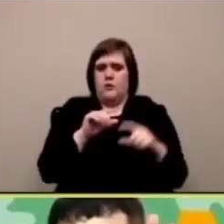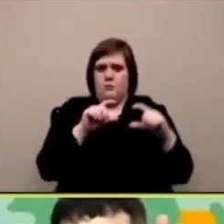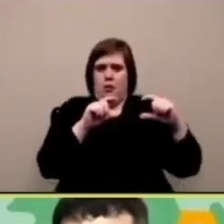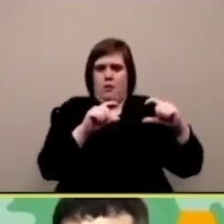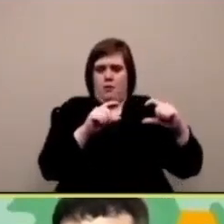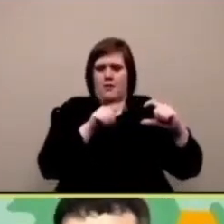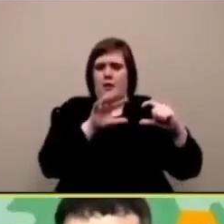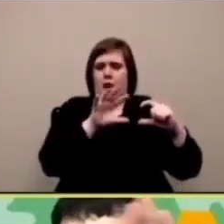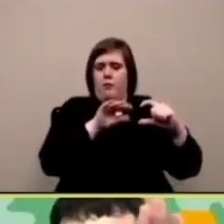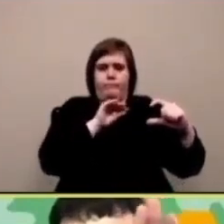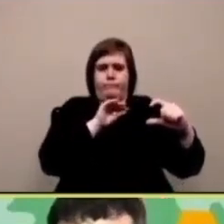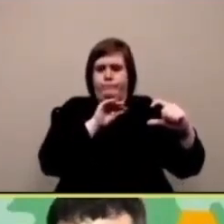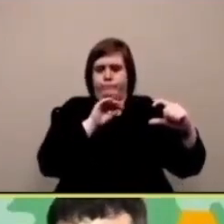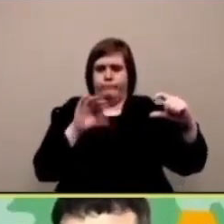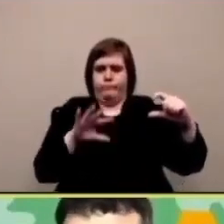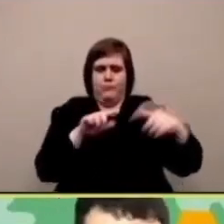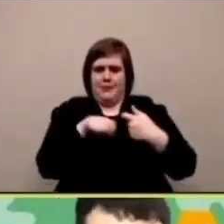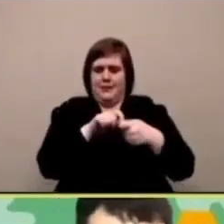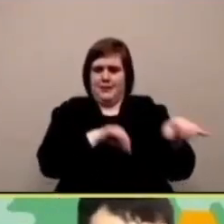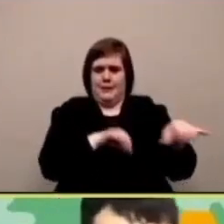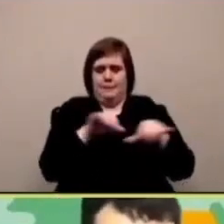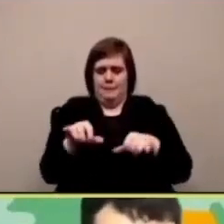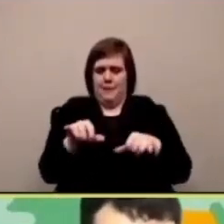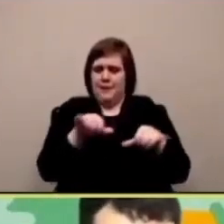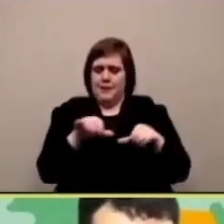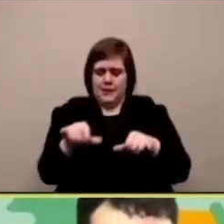面白いですね興味深いですね